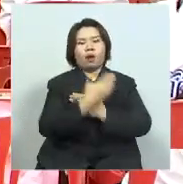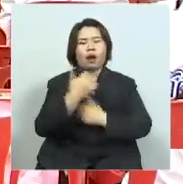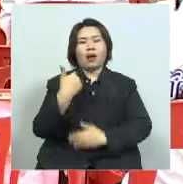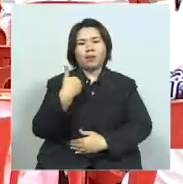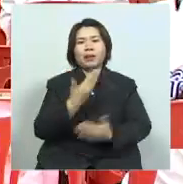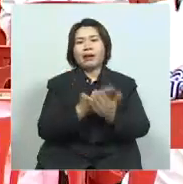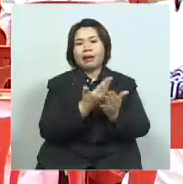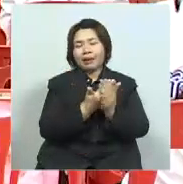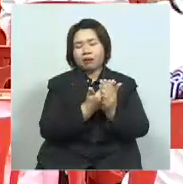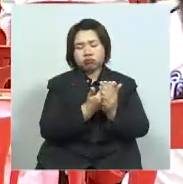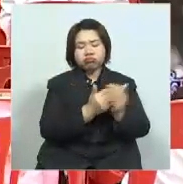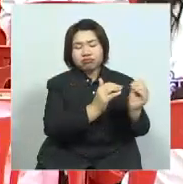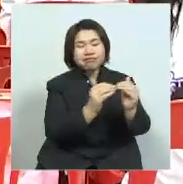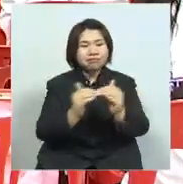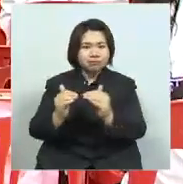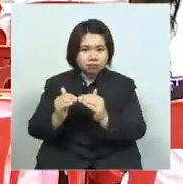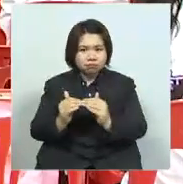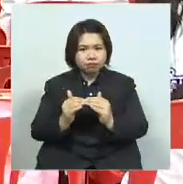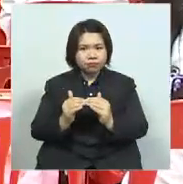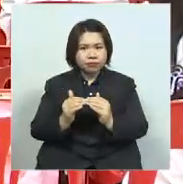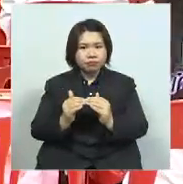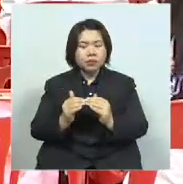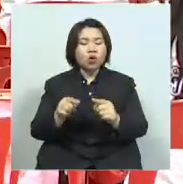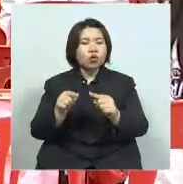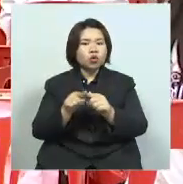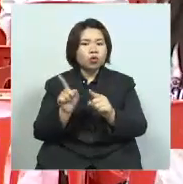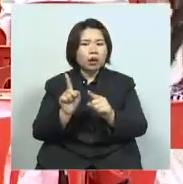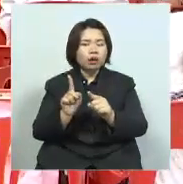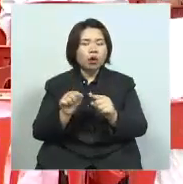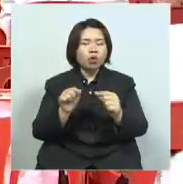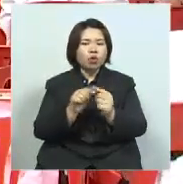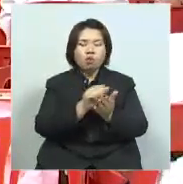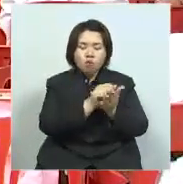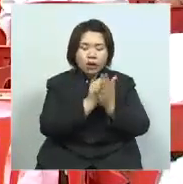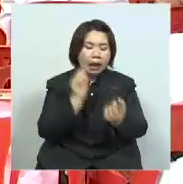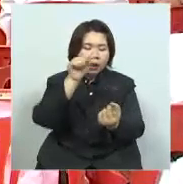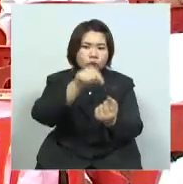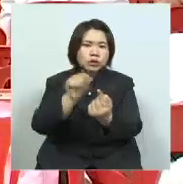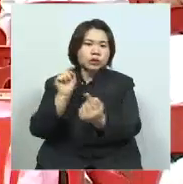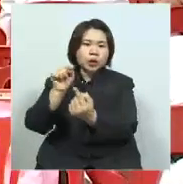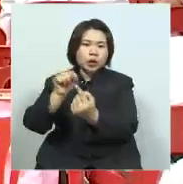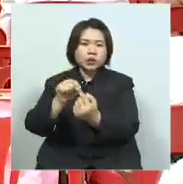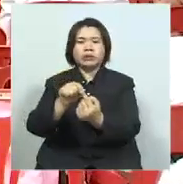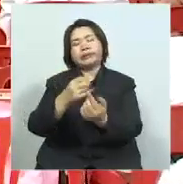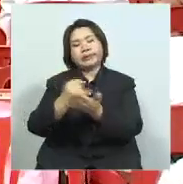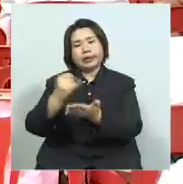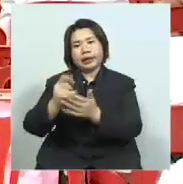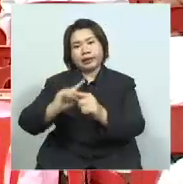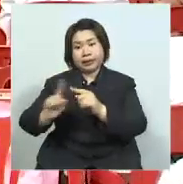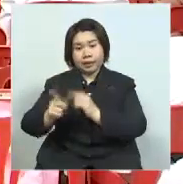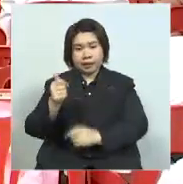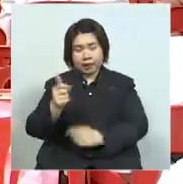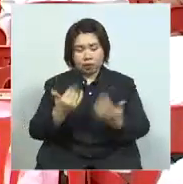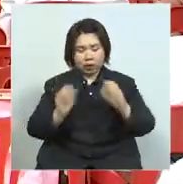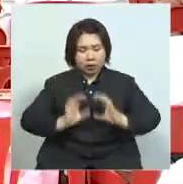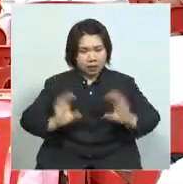การใช้เงินอย่างเท่าเทียมกันแล้วก็มีโอกาสการเข้าถึงเรื่องของการใช้จ่ายต่างๆด้วยแล้วก็ในขณะเดียวกันในส่วนของรัฐบาล